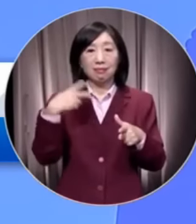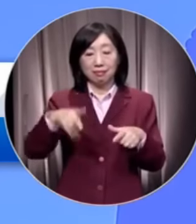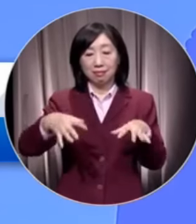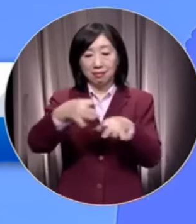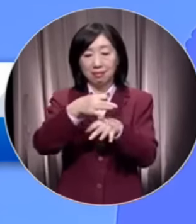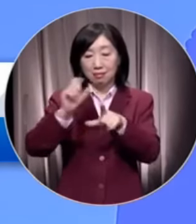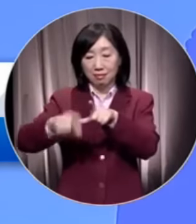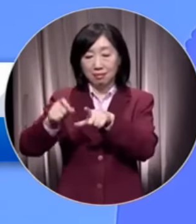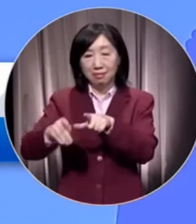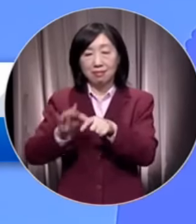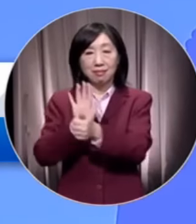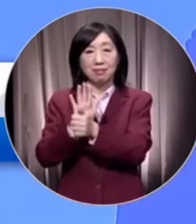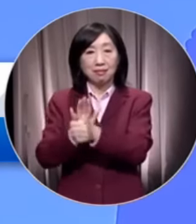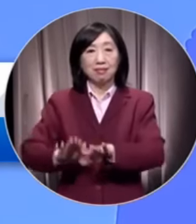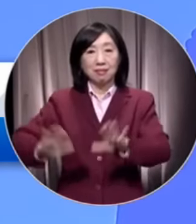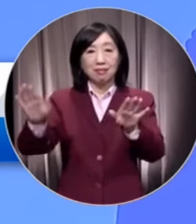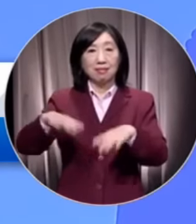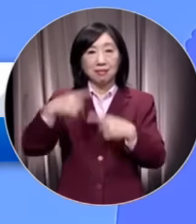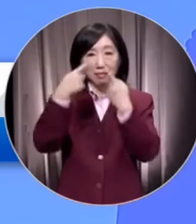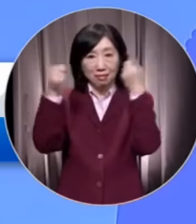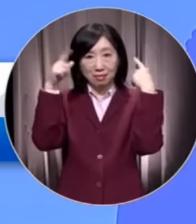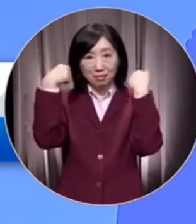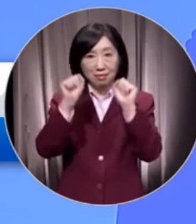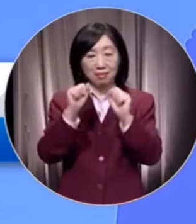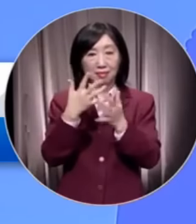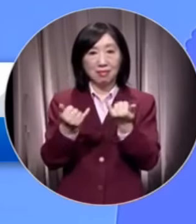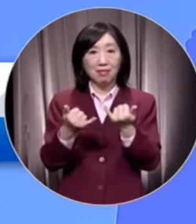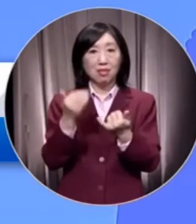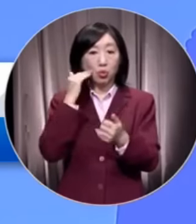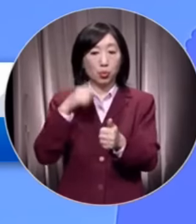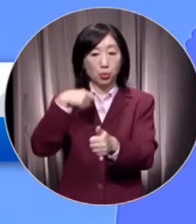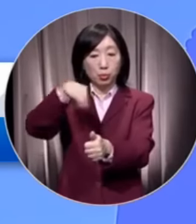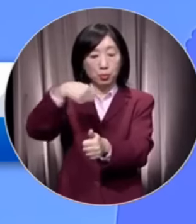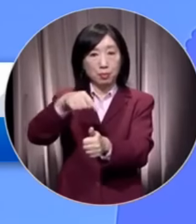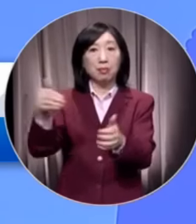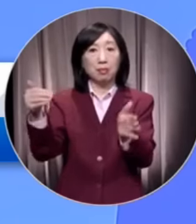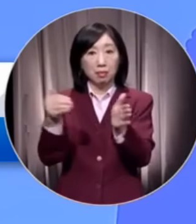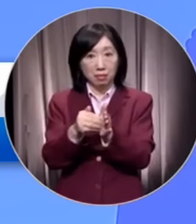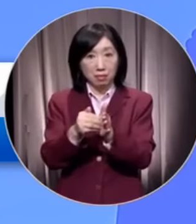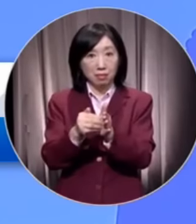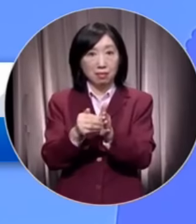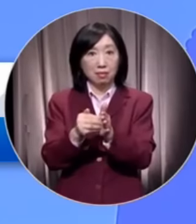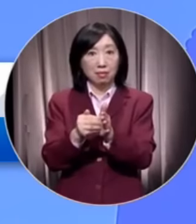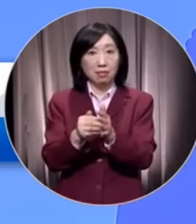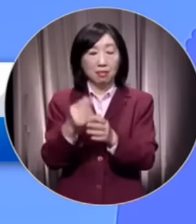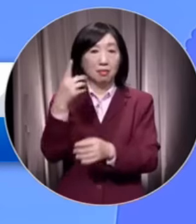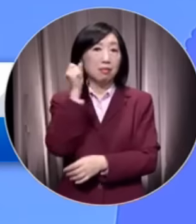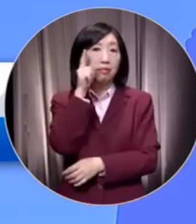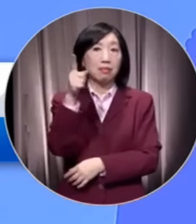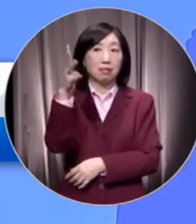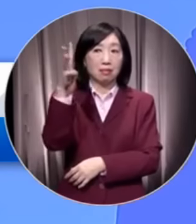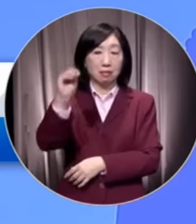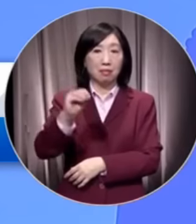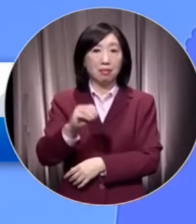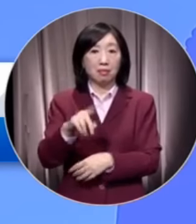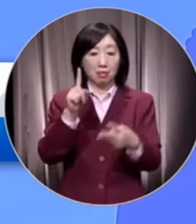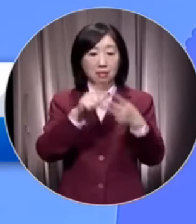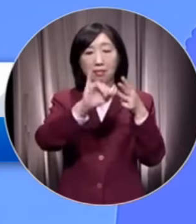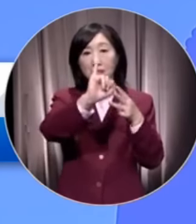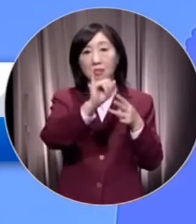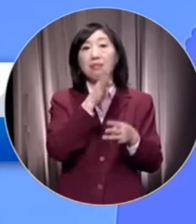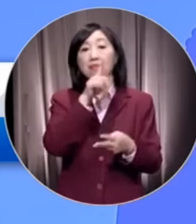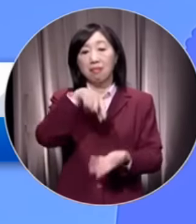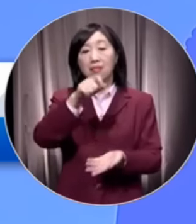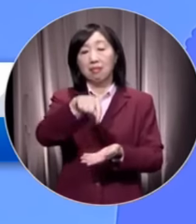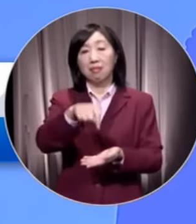的成长。大学毕业生如果经过训练加值训练之后，4万块，王如玄女士所提出